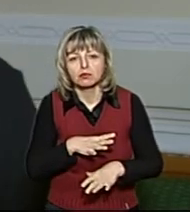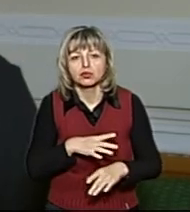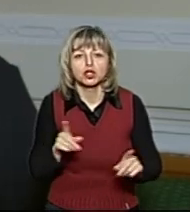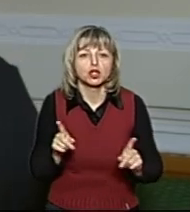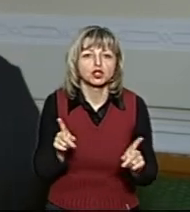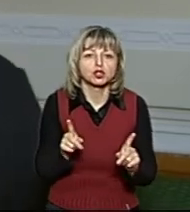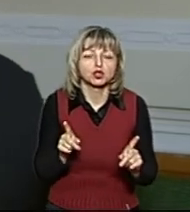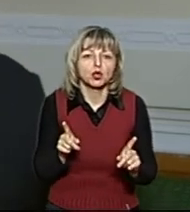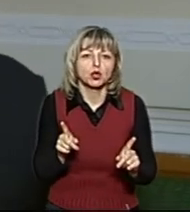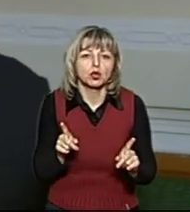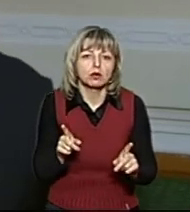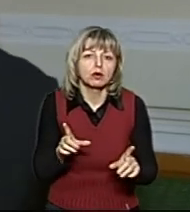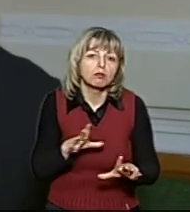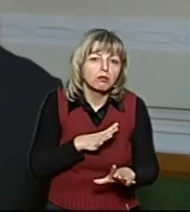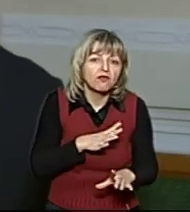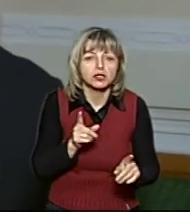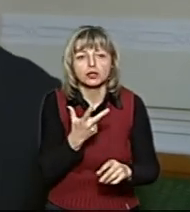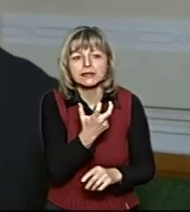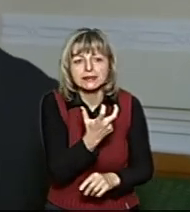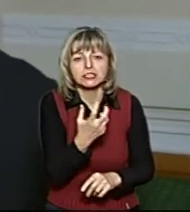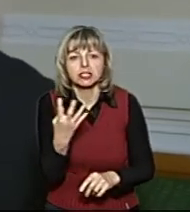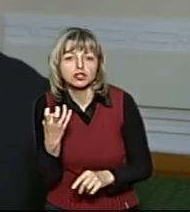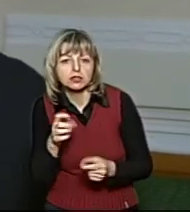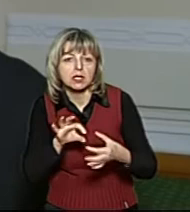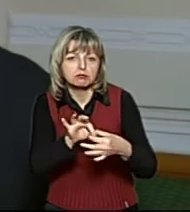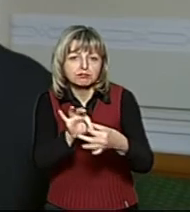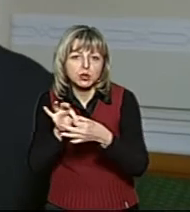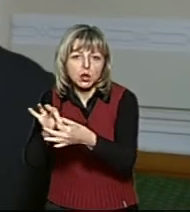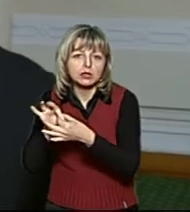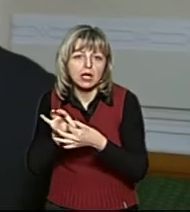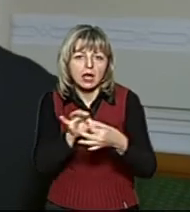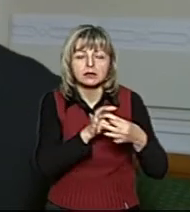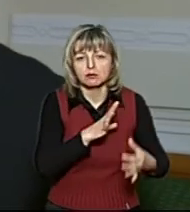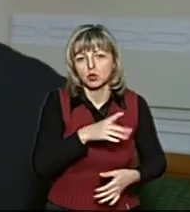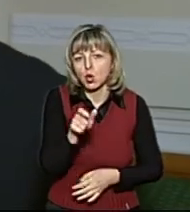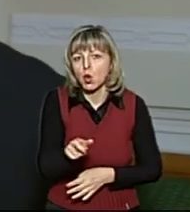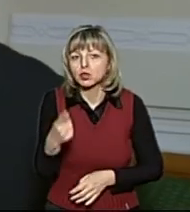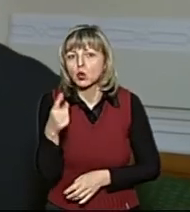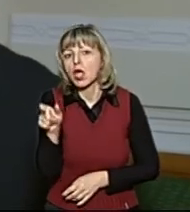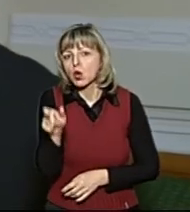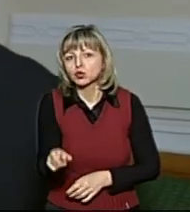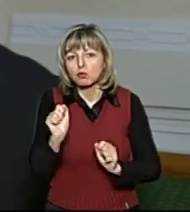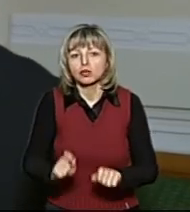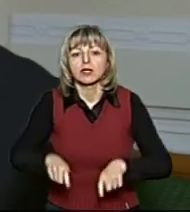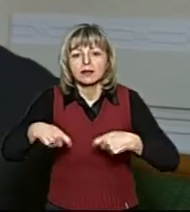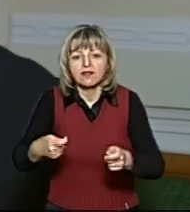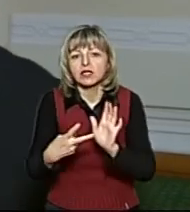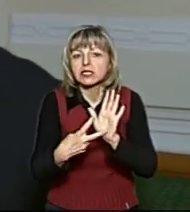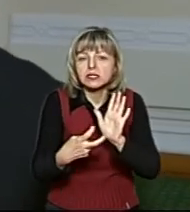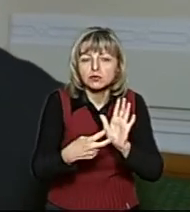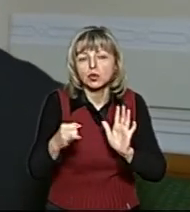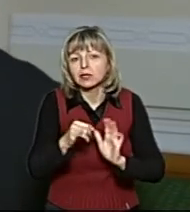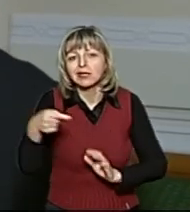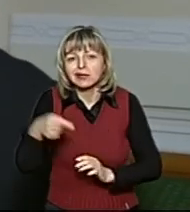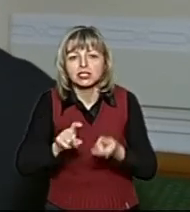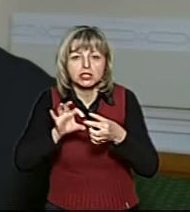що і 300, і 400 контактних осіб, одна особа може давати і 700, і до